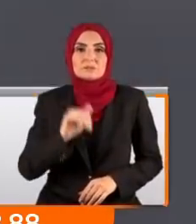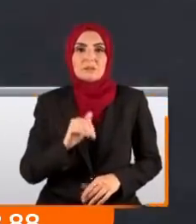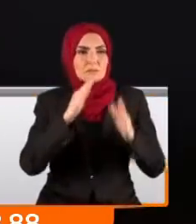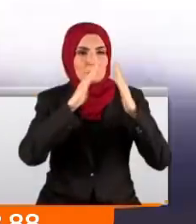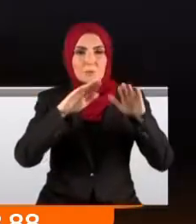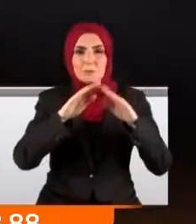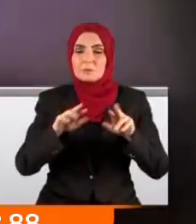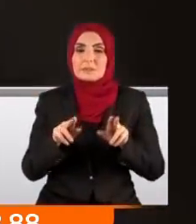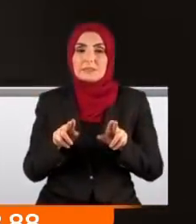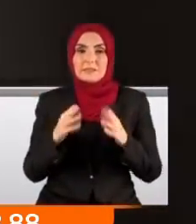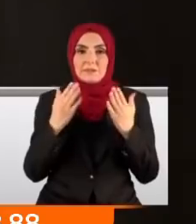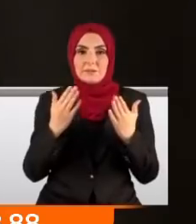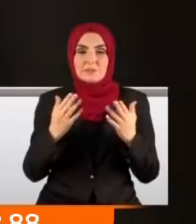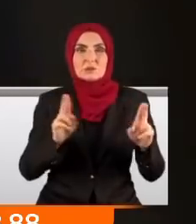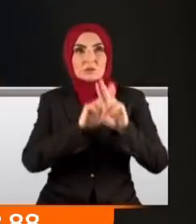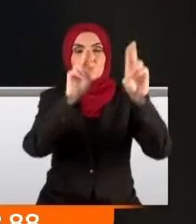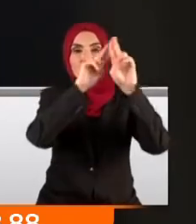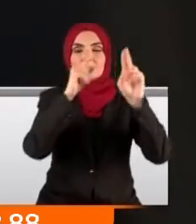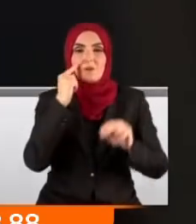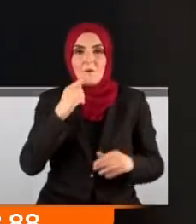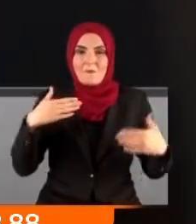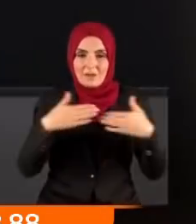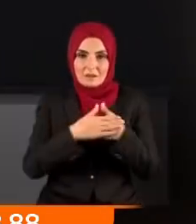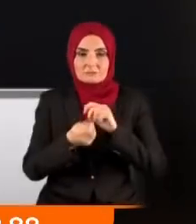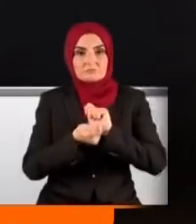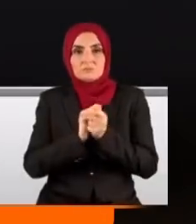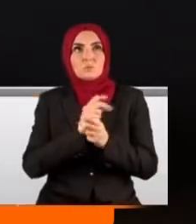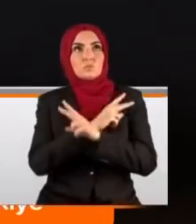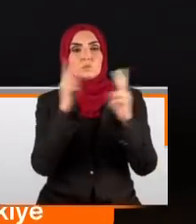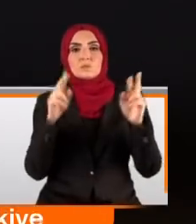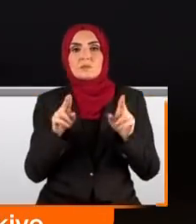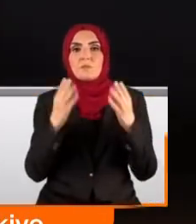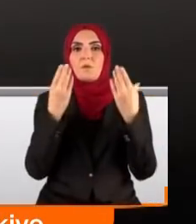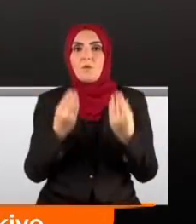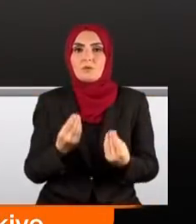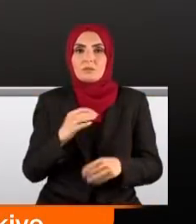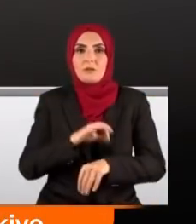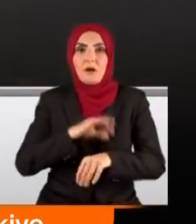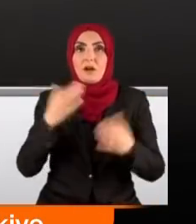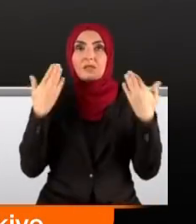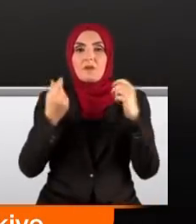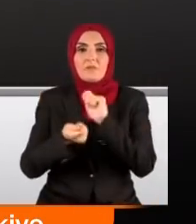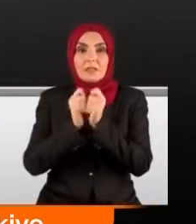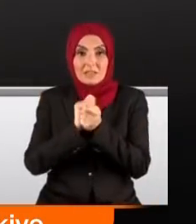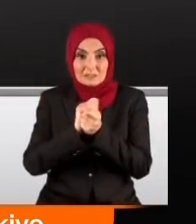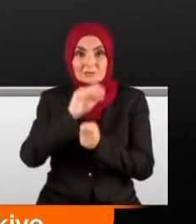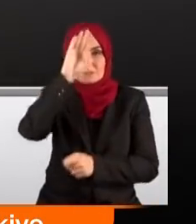şimşekler geceyi gündüze çevirdi. Ani hava değişimi İstanbulluları şoke etti.